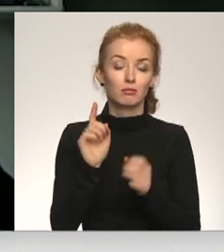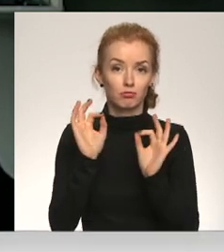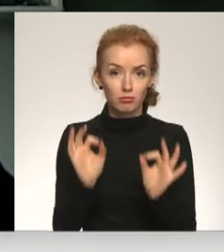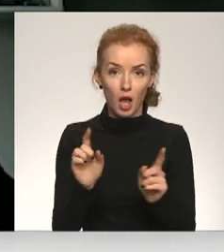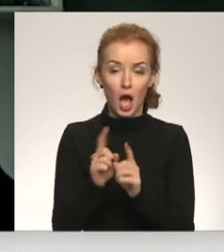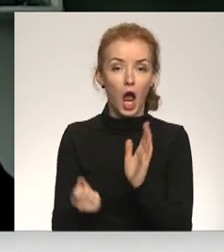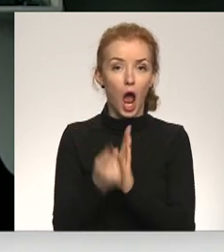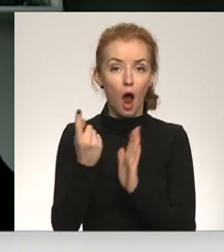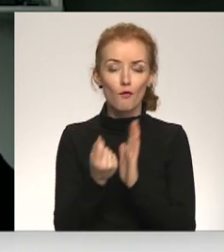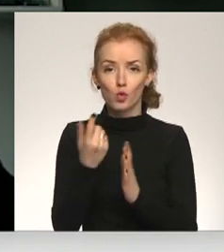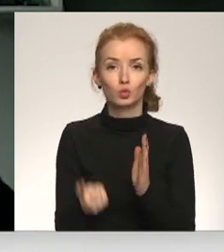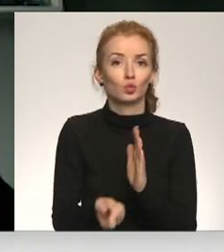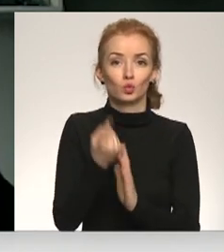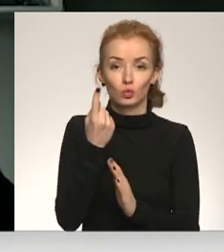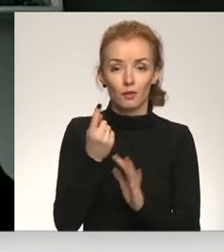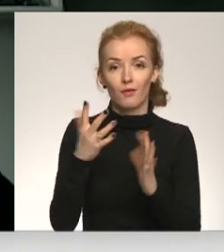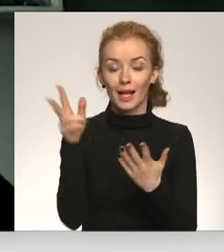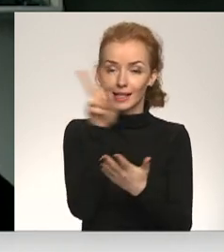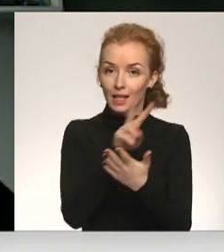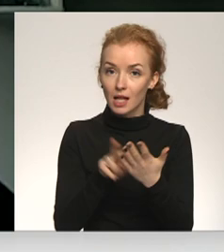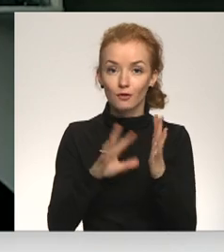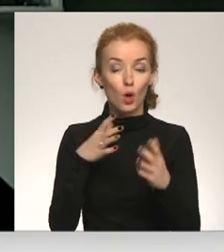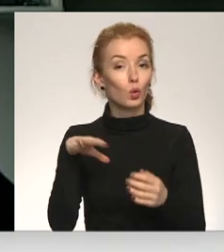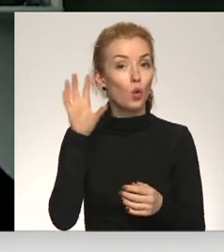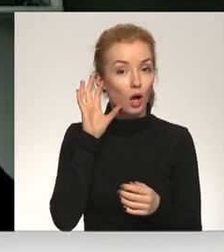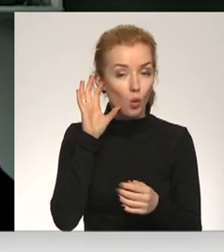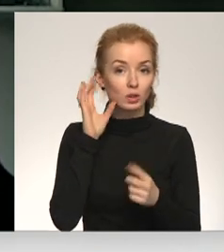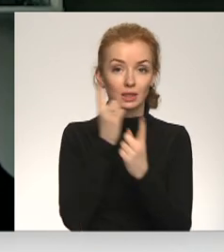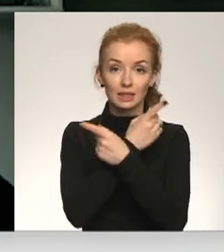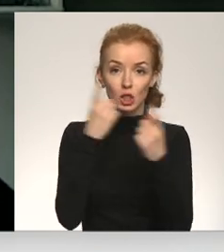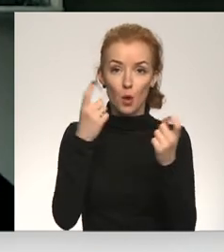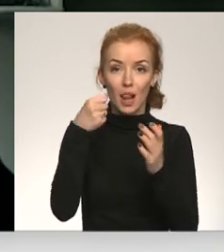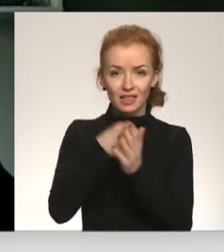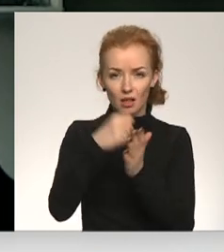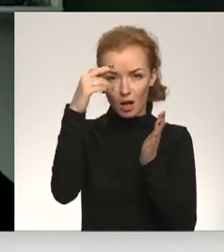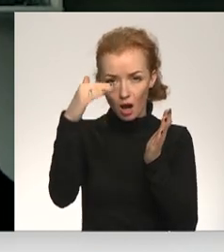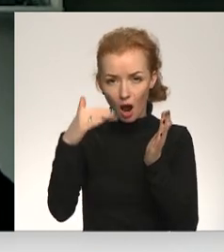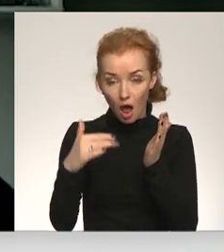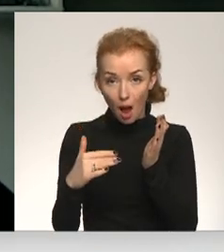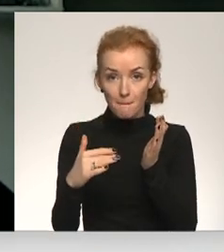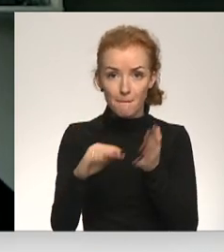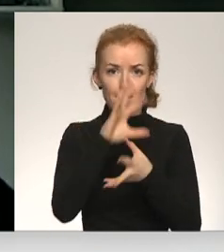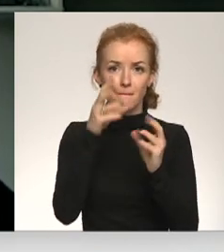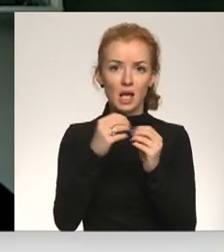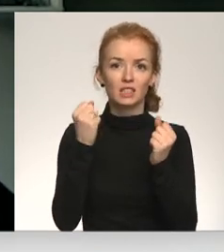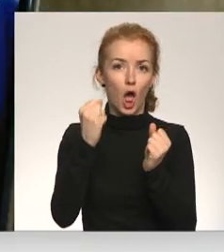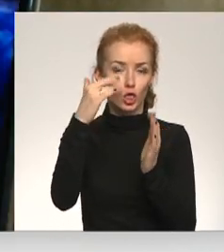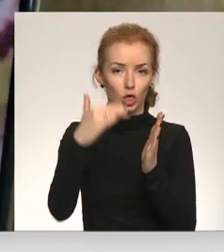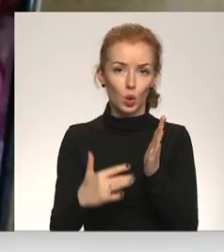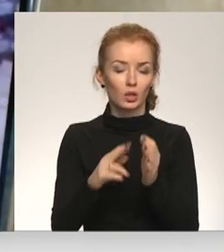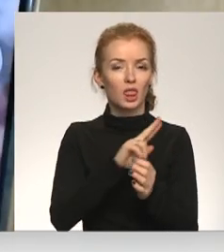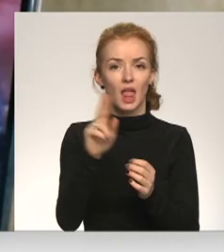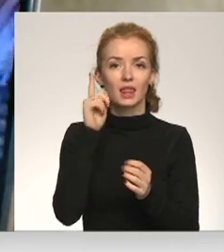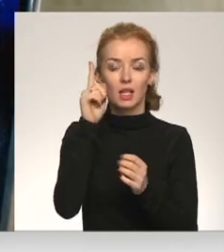avotu, un izlasīt vai noklausīties ziņu līdz galam, tas ir pārbaudīt saturu, nevis tikai